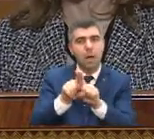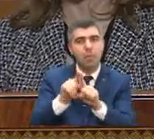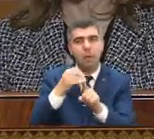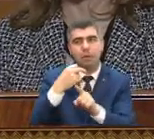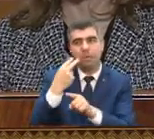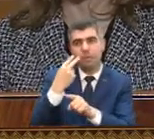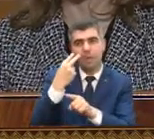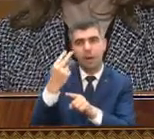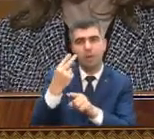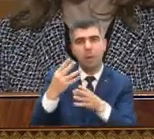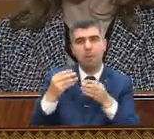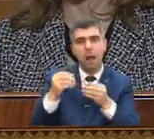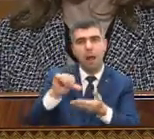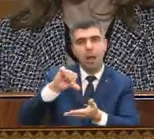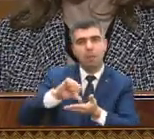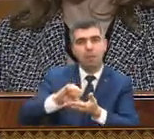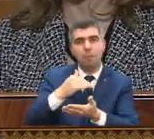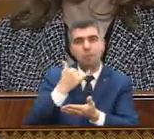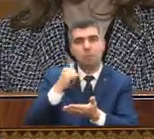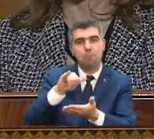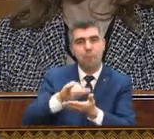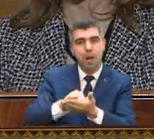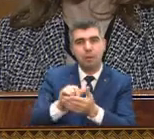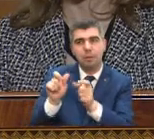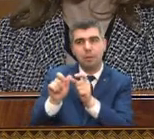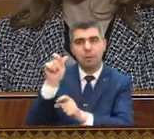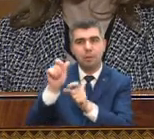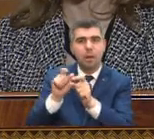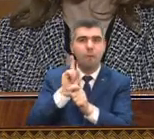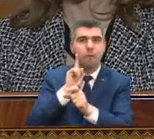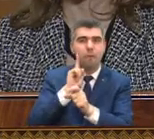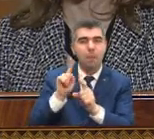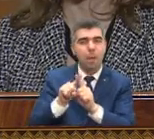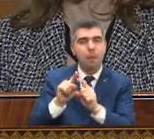الإرهابي، ونسجل تضامننا مع